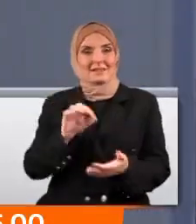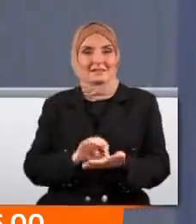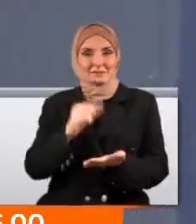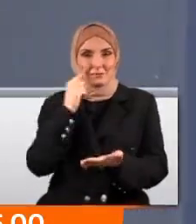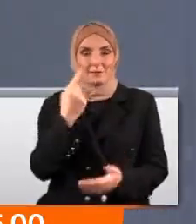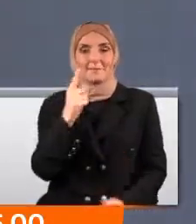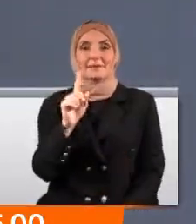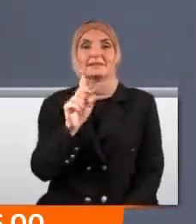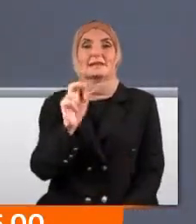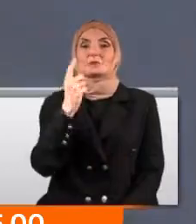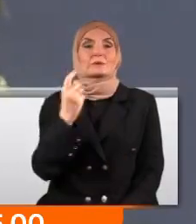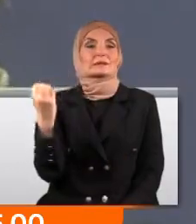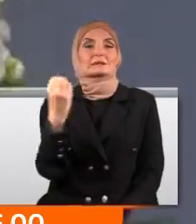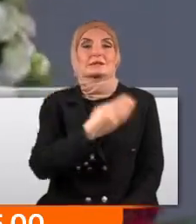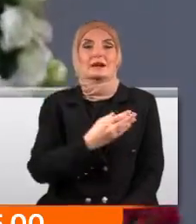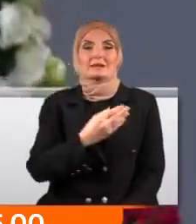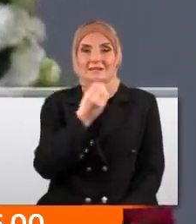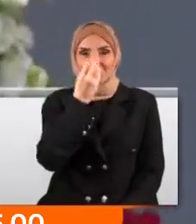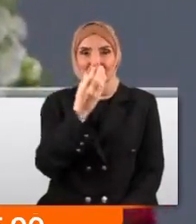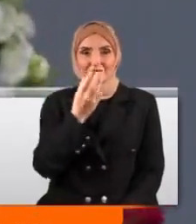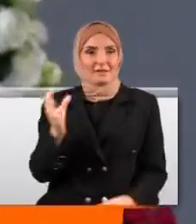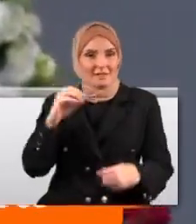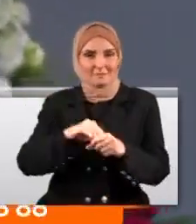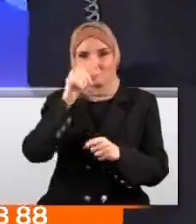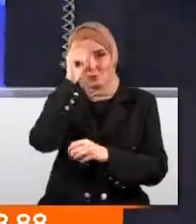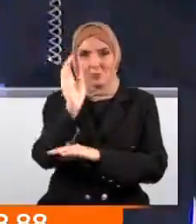ve karanfillerden oluşan Türk bayrağı desenli çiçek